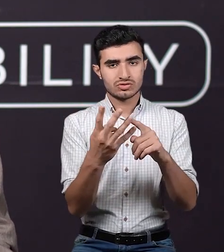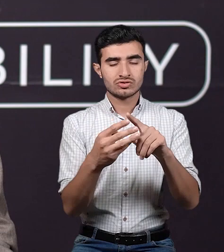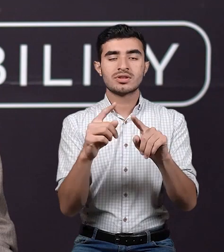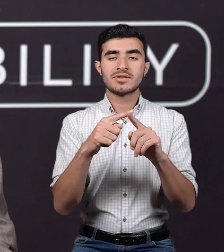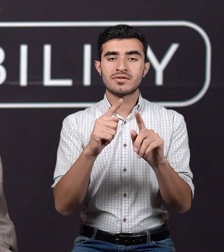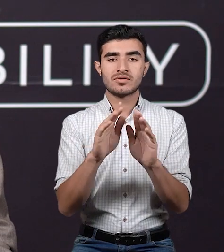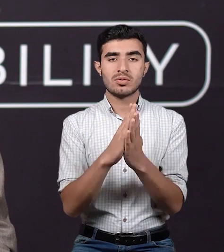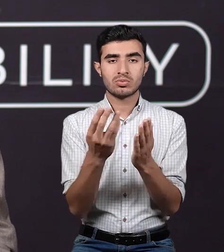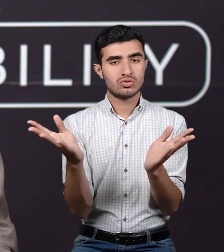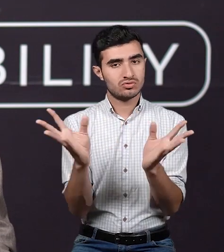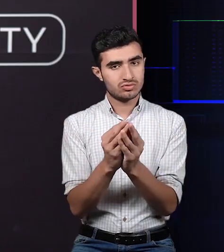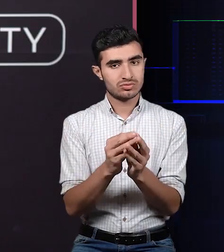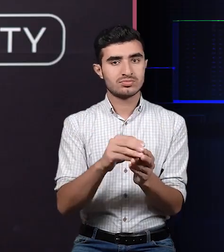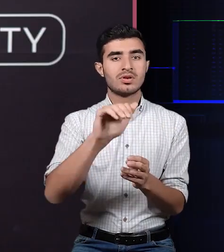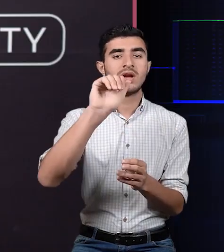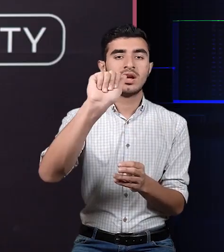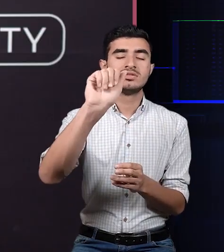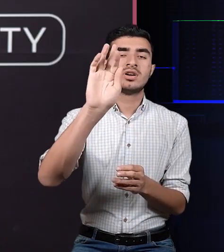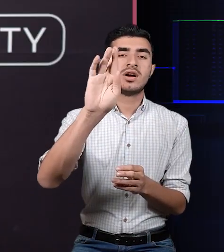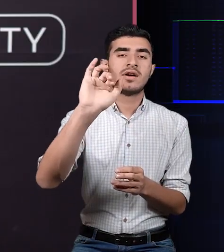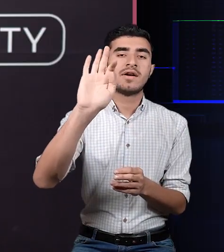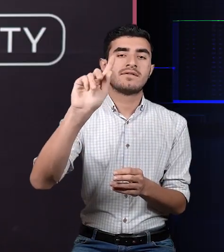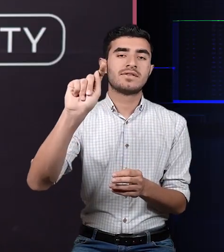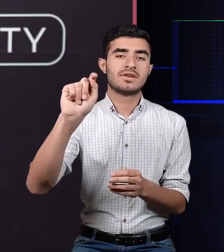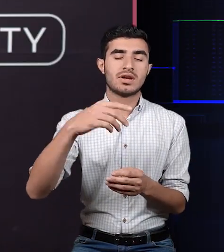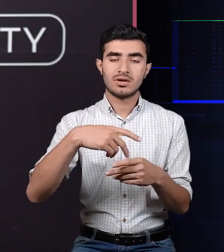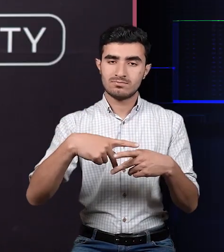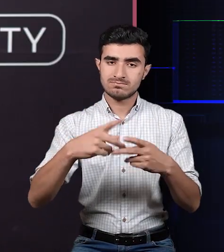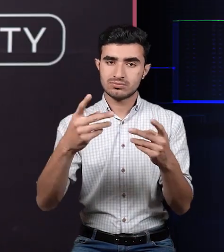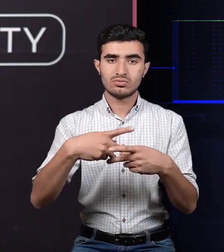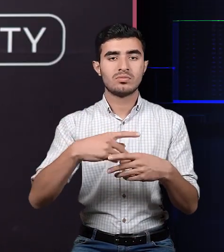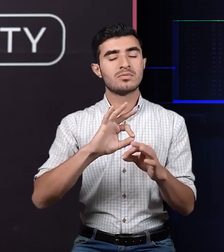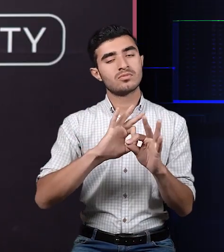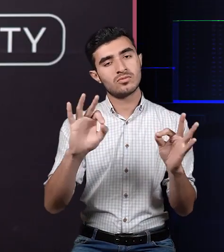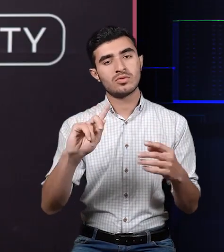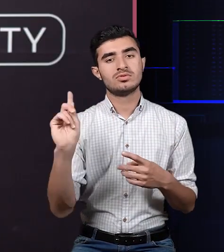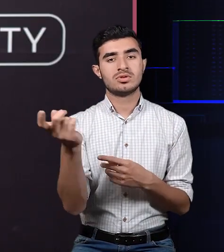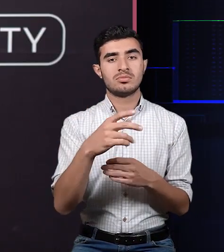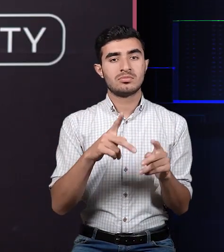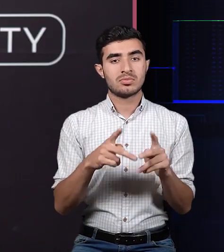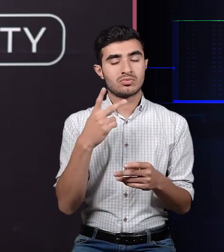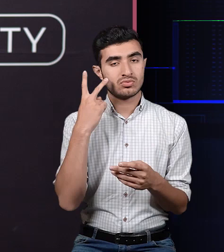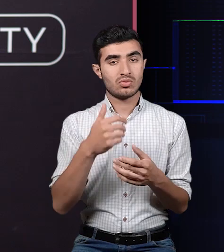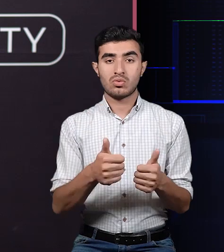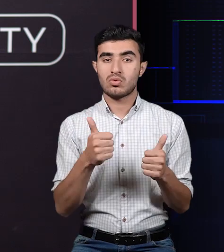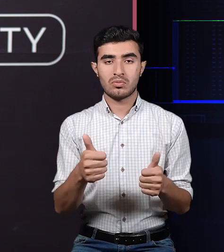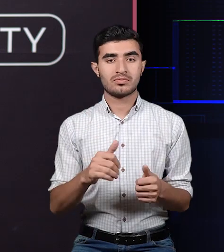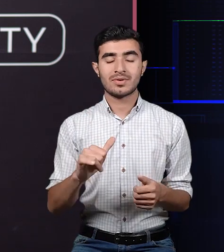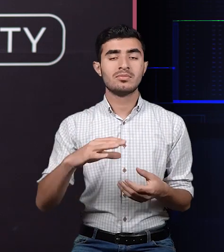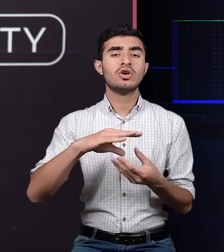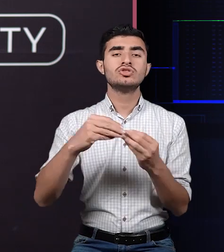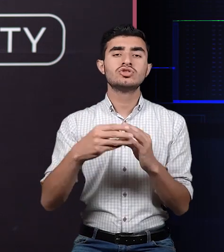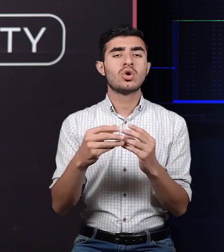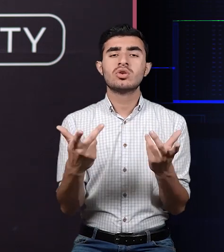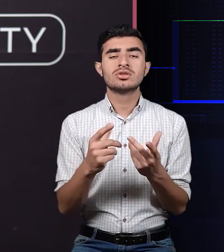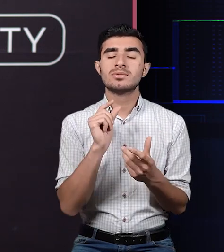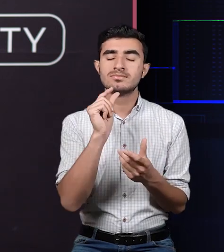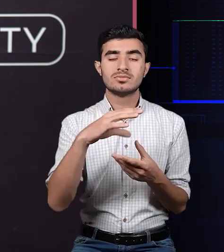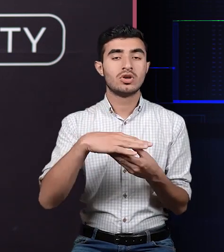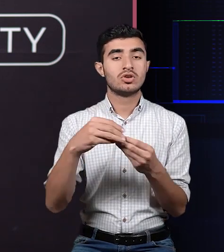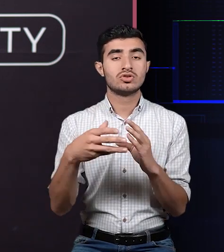افسانوں کا پبلش ہو گیا۔ کہانی کے بارے میں آپ کو گزارش کرتا چلوں کہ کہانی ایک ایسی چیز ہے